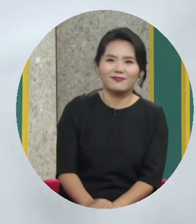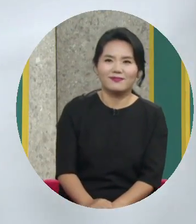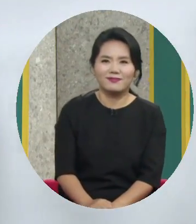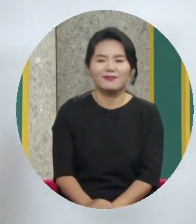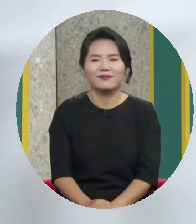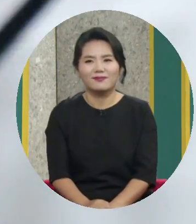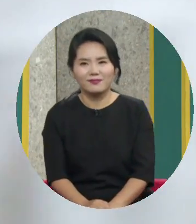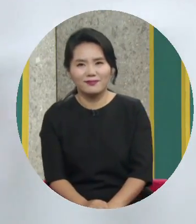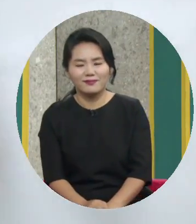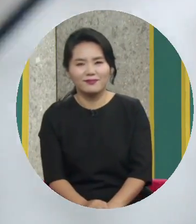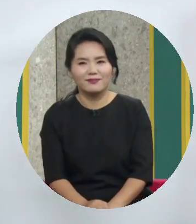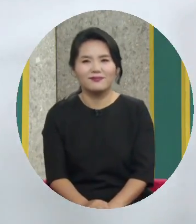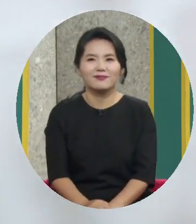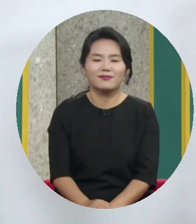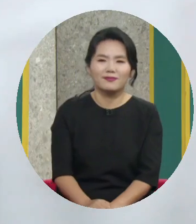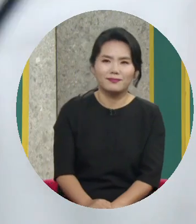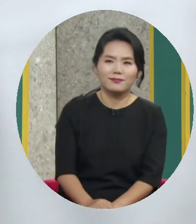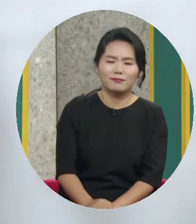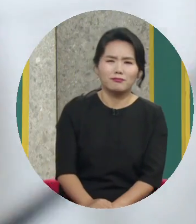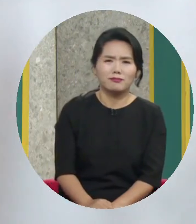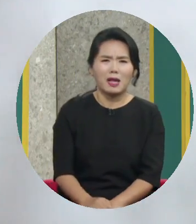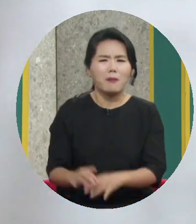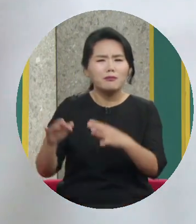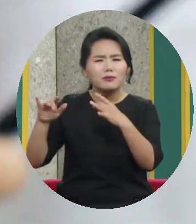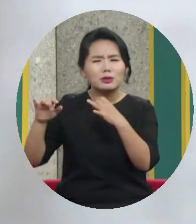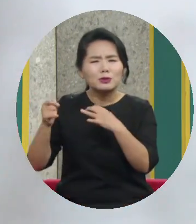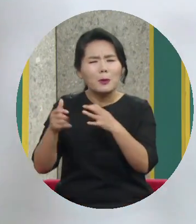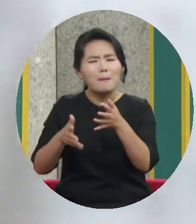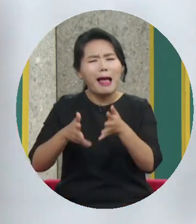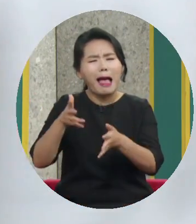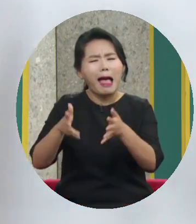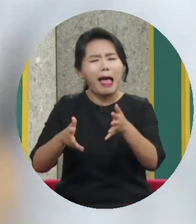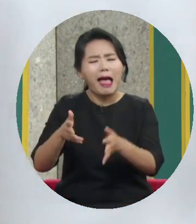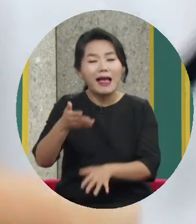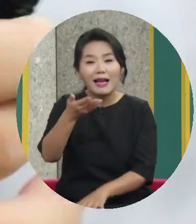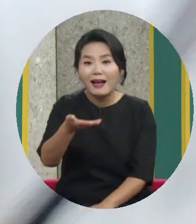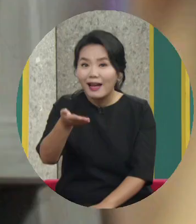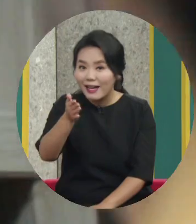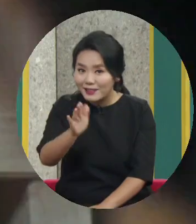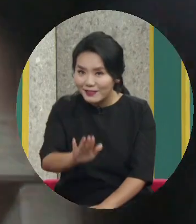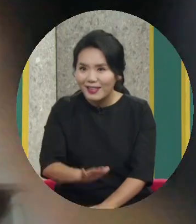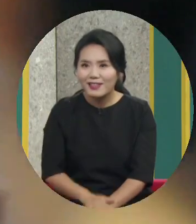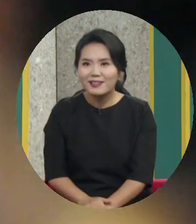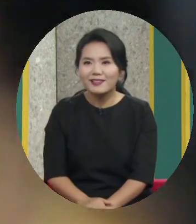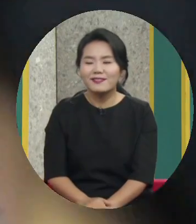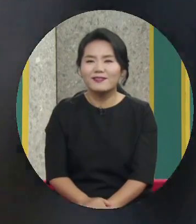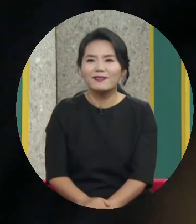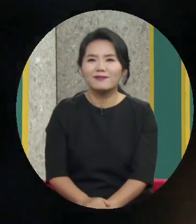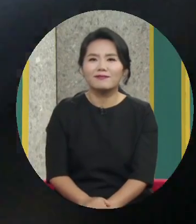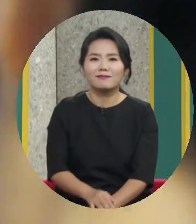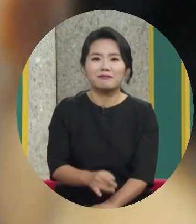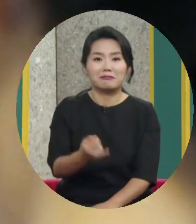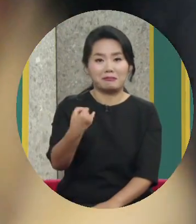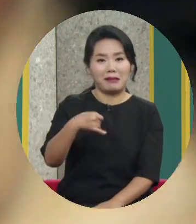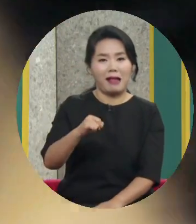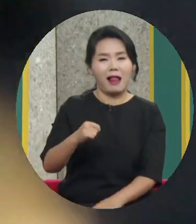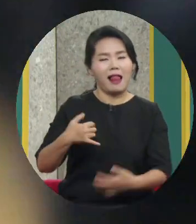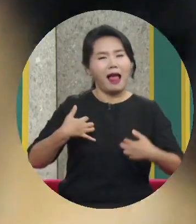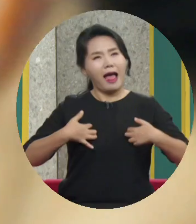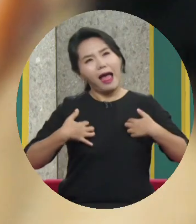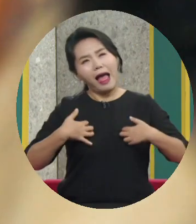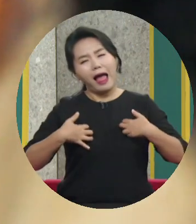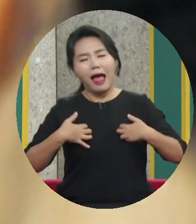연주야 좀 서툴면 어떤가요? 효정이가 즐겁고